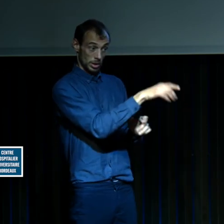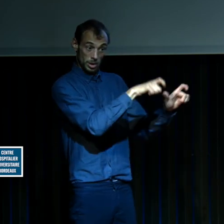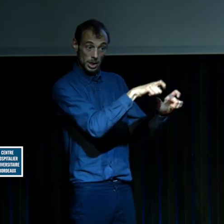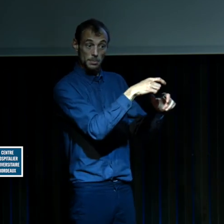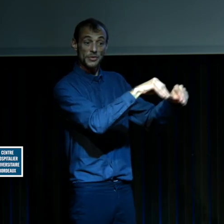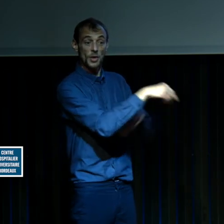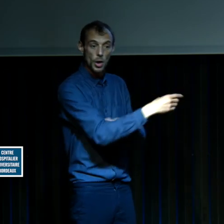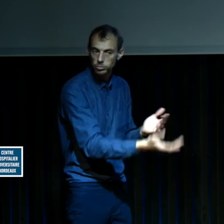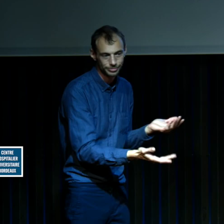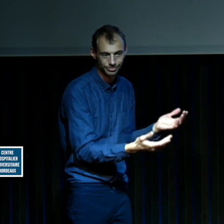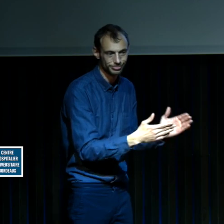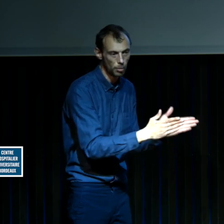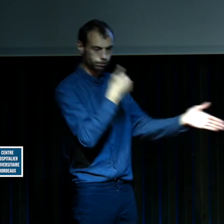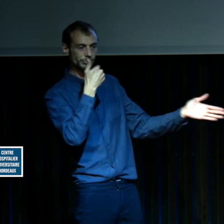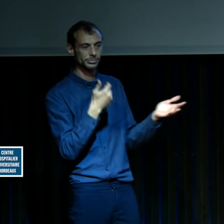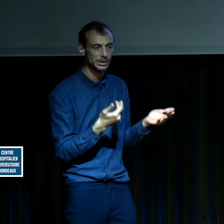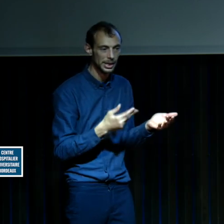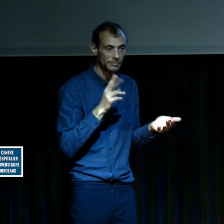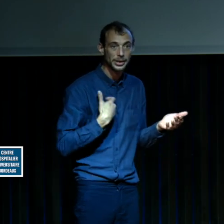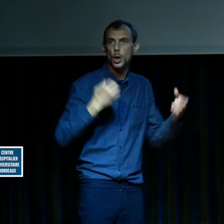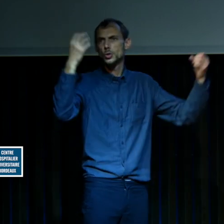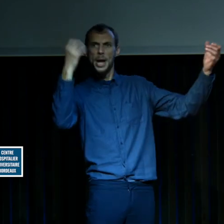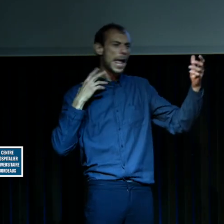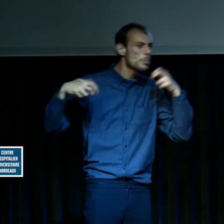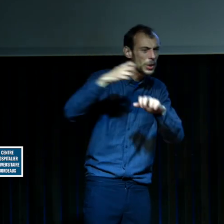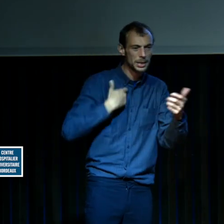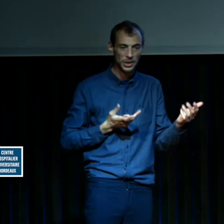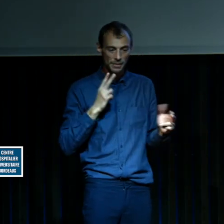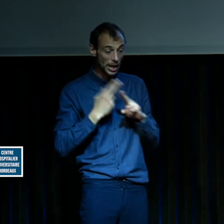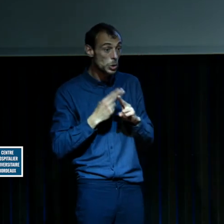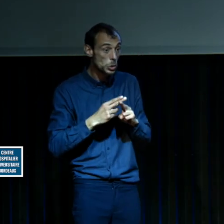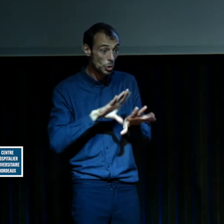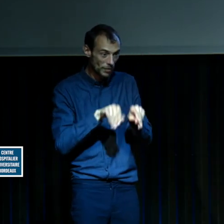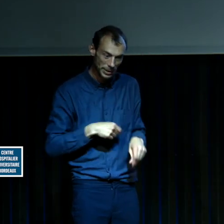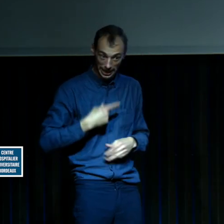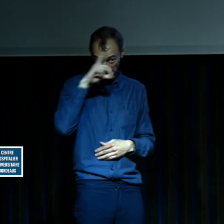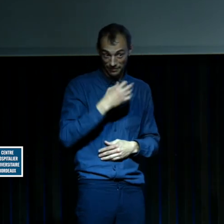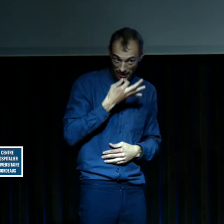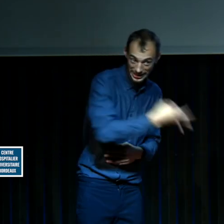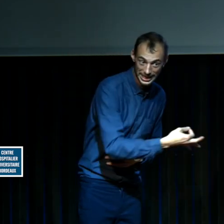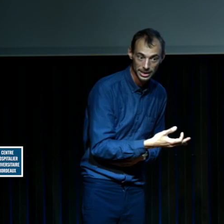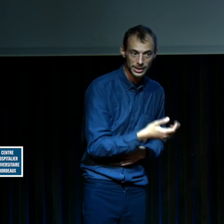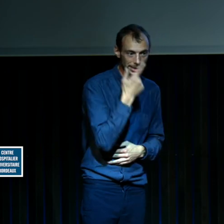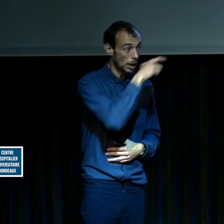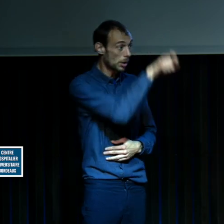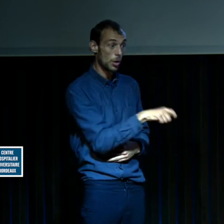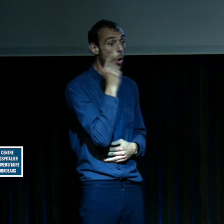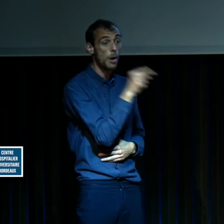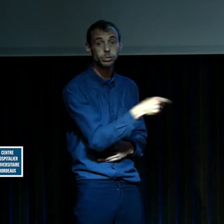de la lumière et j'arrivais plus à sortir mon nom de famille. Et j'ai bien senti que le gars en face de moi, il se disait non mais qu'est-ce que c'est que cette débile.